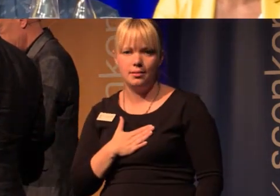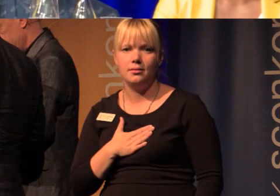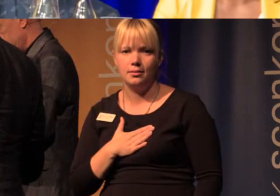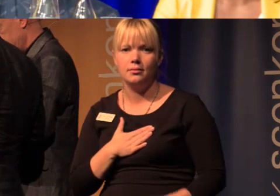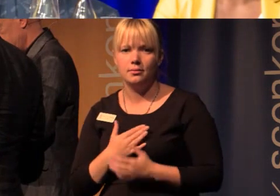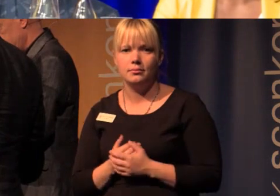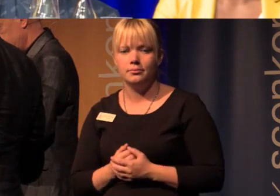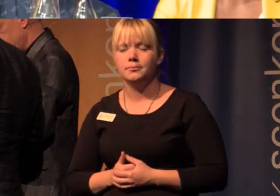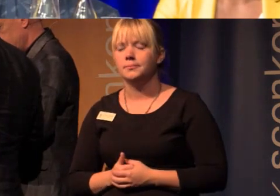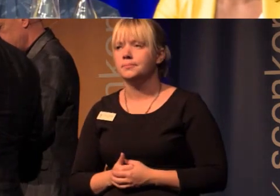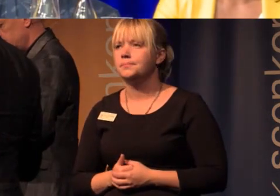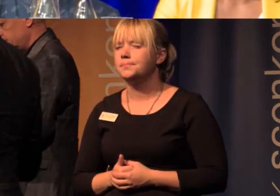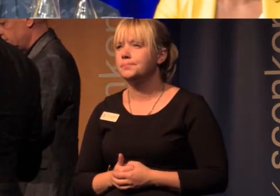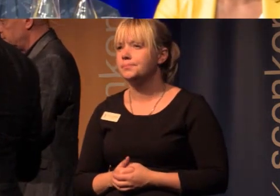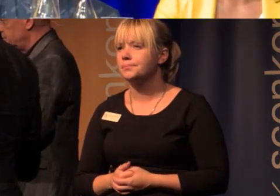att man brinner för.